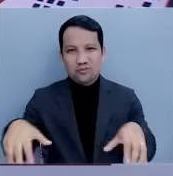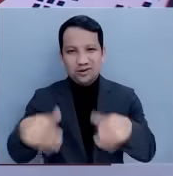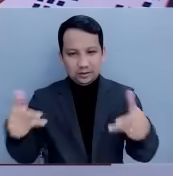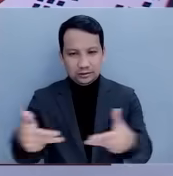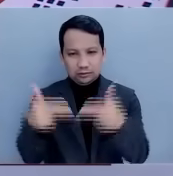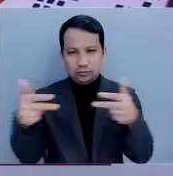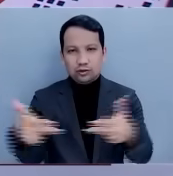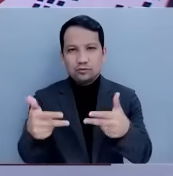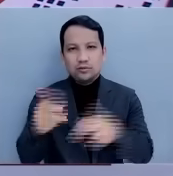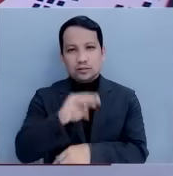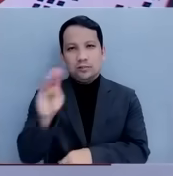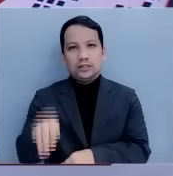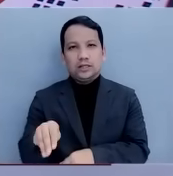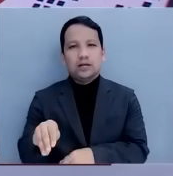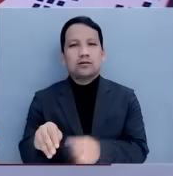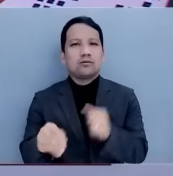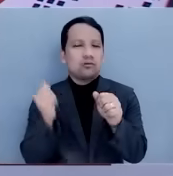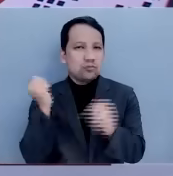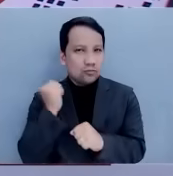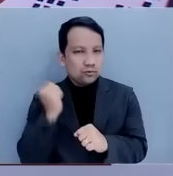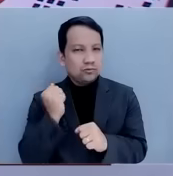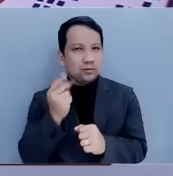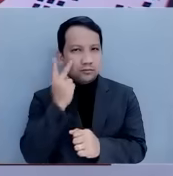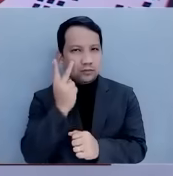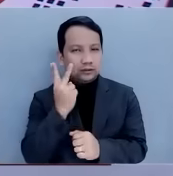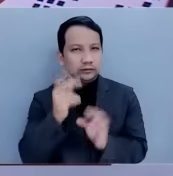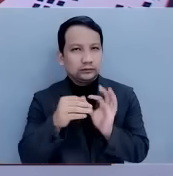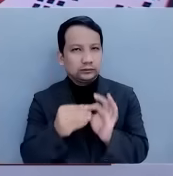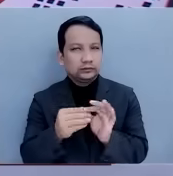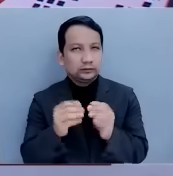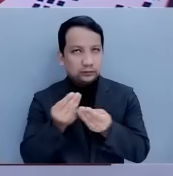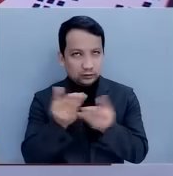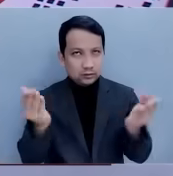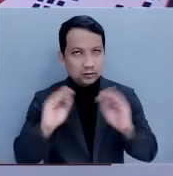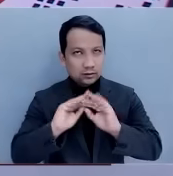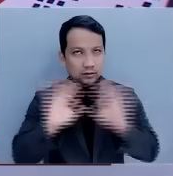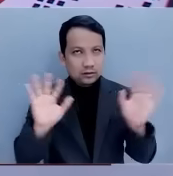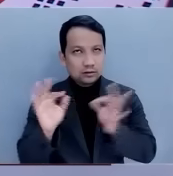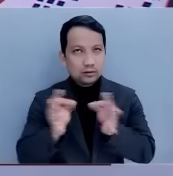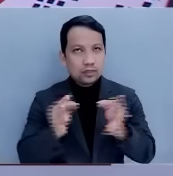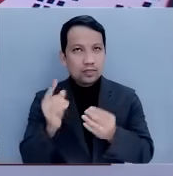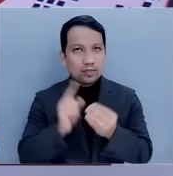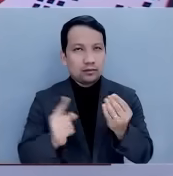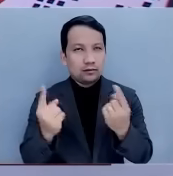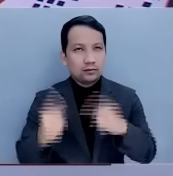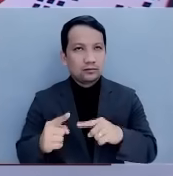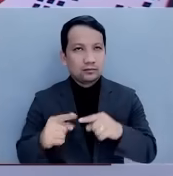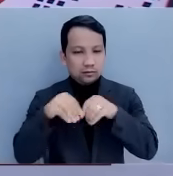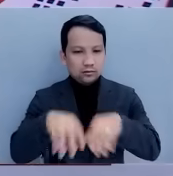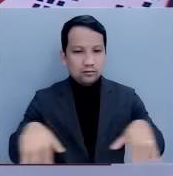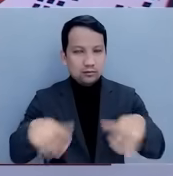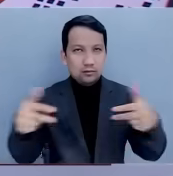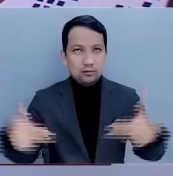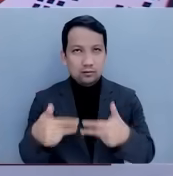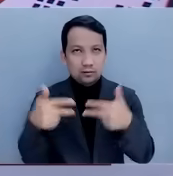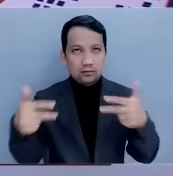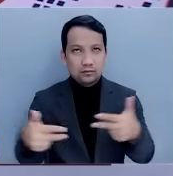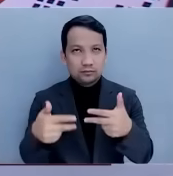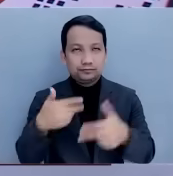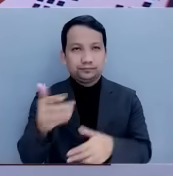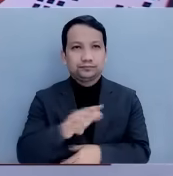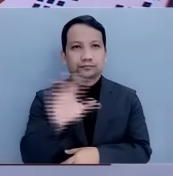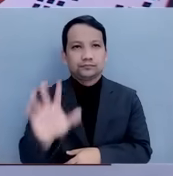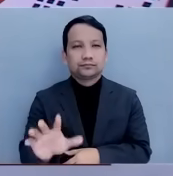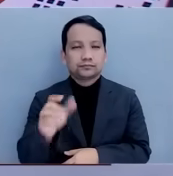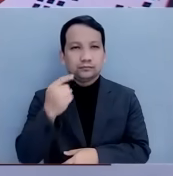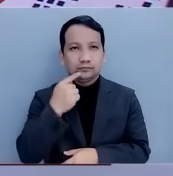biktima, maging susi na sana ito para unti-unting mabigyang linaw ang nangyari sa mga nawawalang sabongero. Nasa frontline